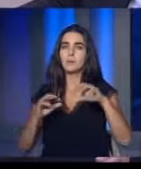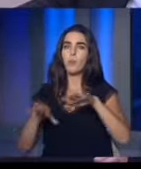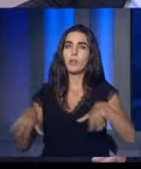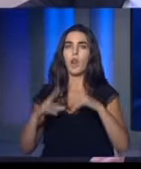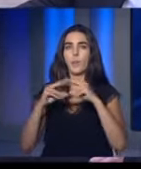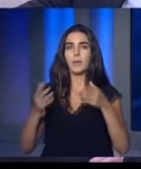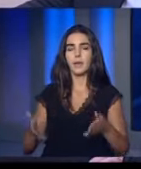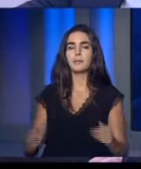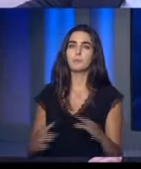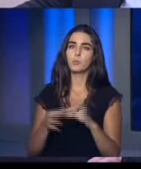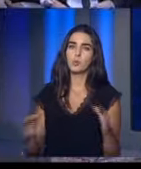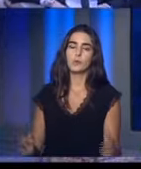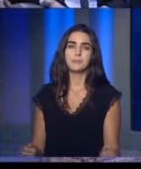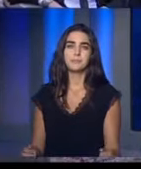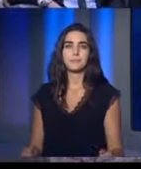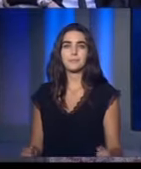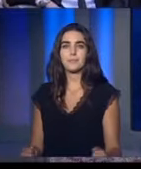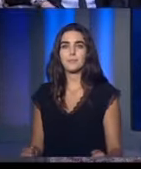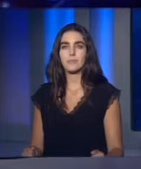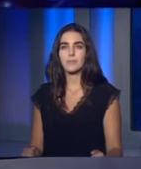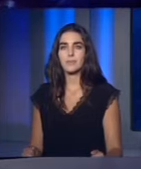وخلق أجواء مناسبة لهذا الموضوع في لبنان.